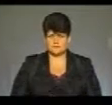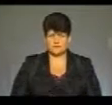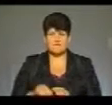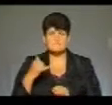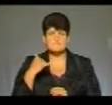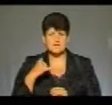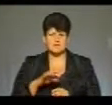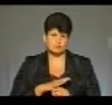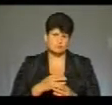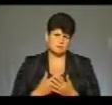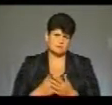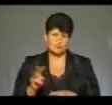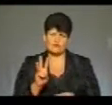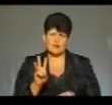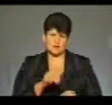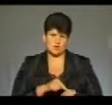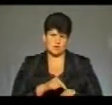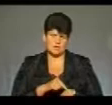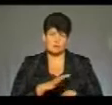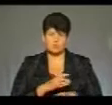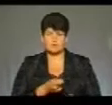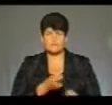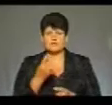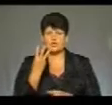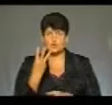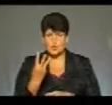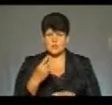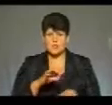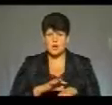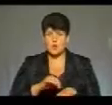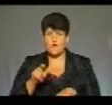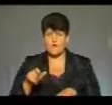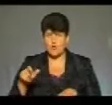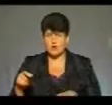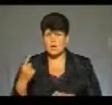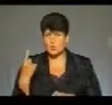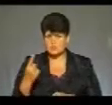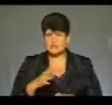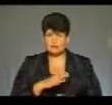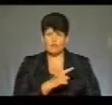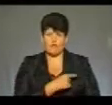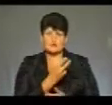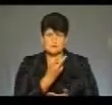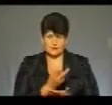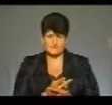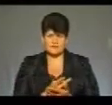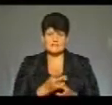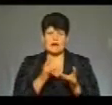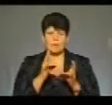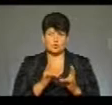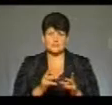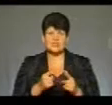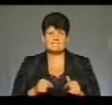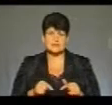був приблизно біля 3-ї години, було доставлено троє хворих. Один з них був госпіталізований в травматологічне